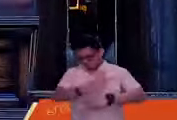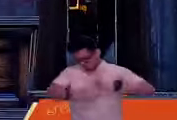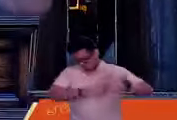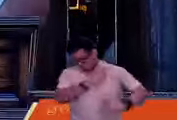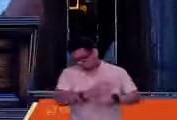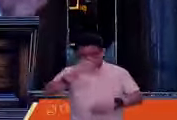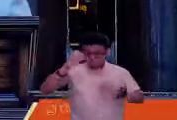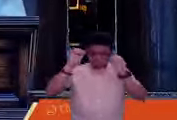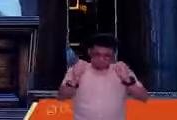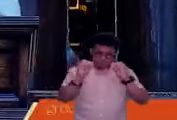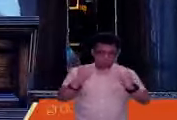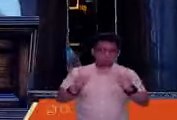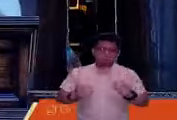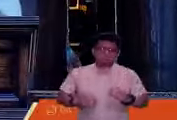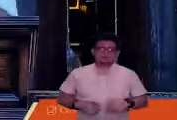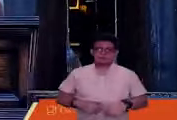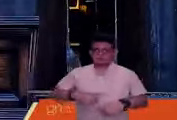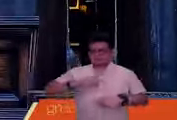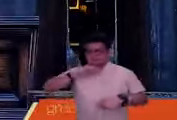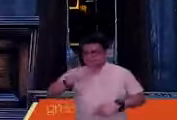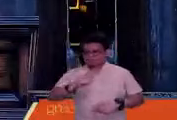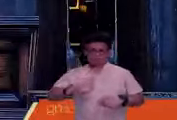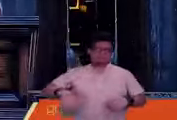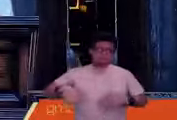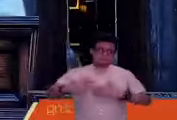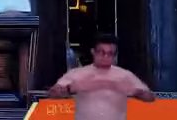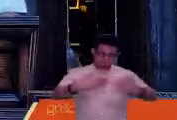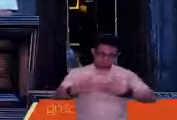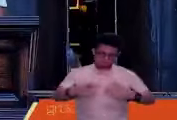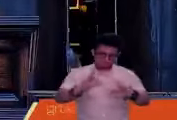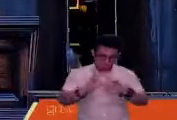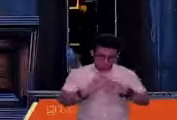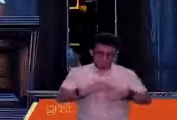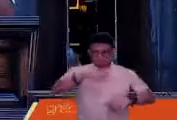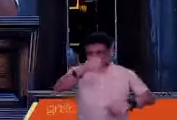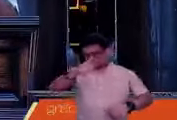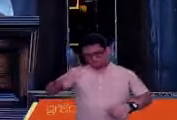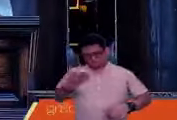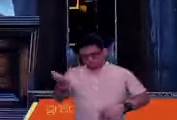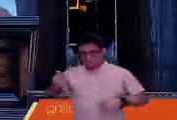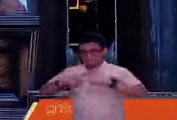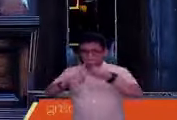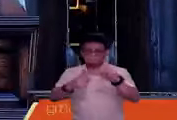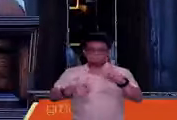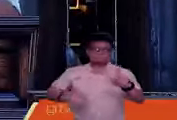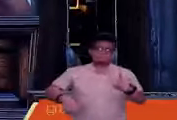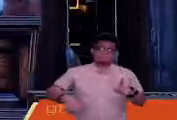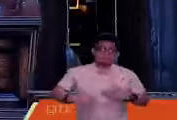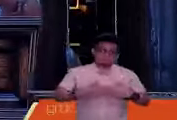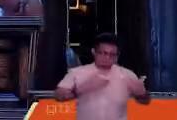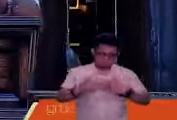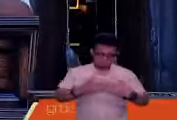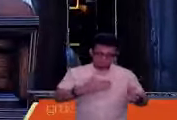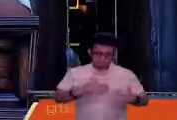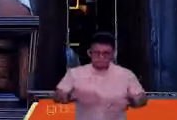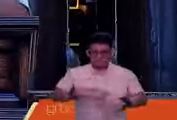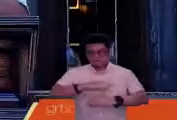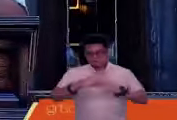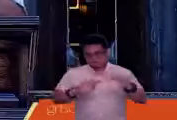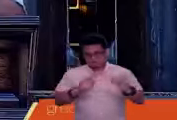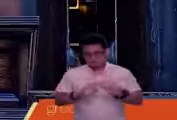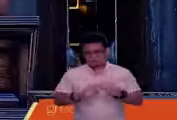is not a matter of just anything. But I believe that it is a matter of being